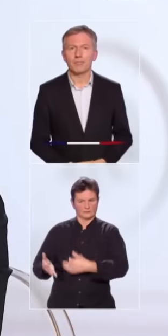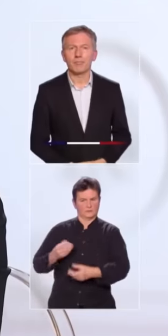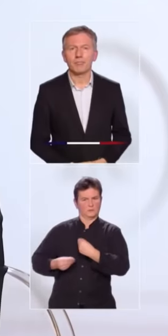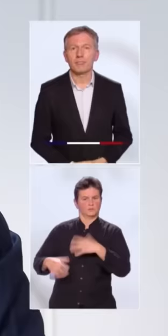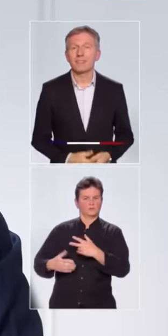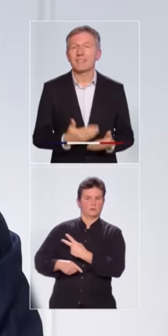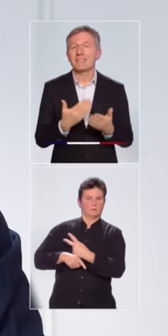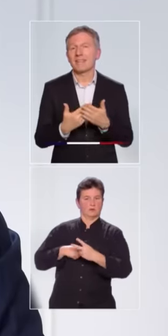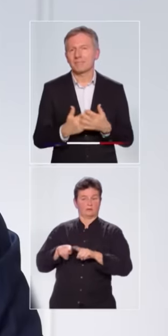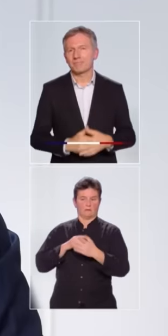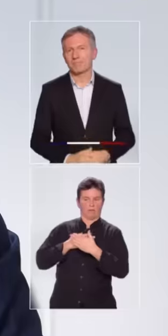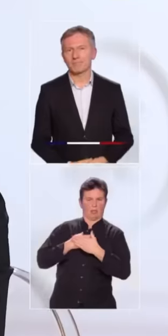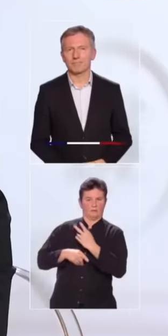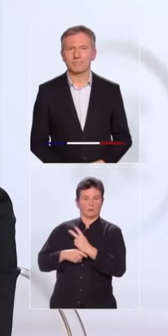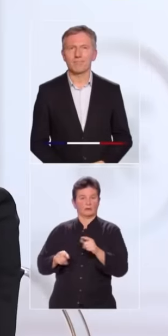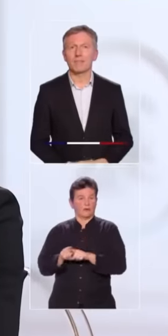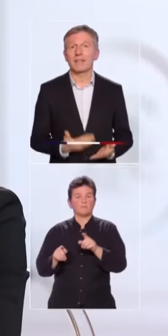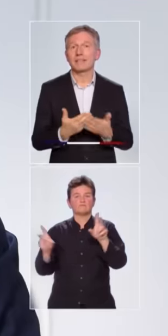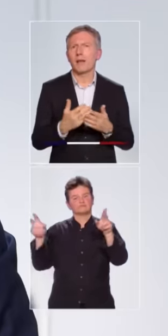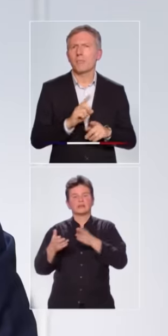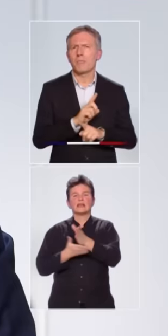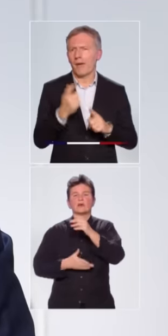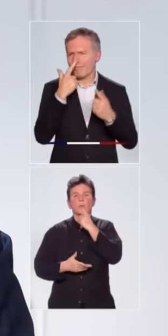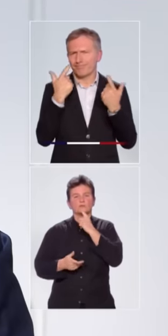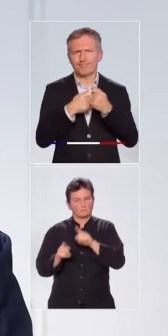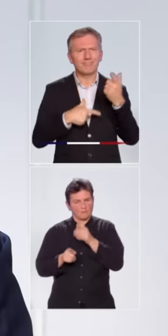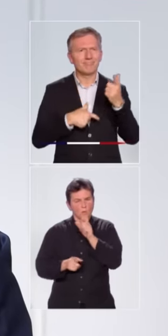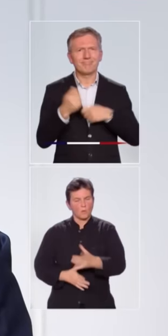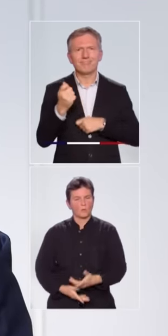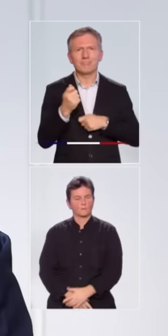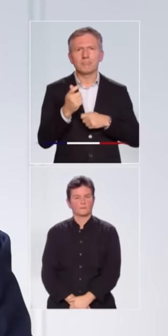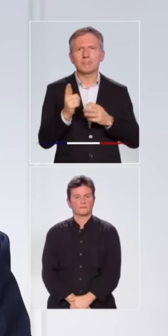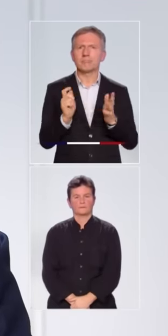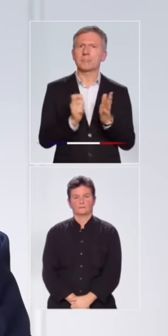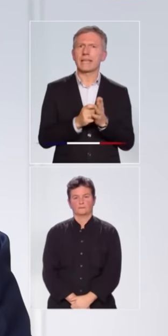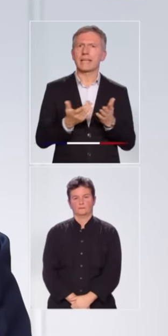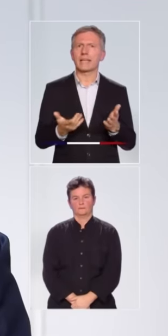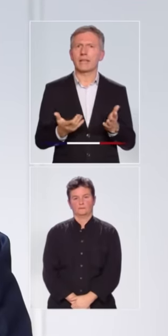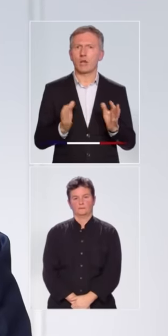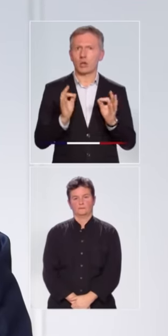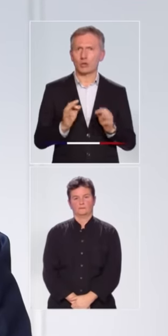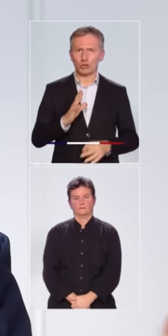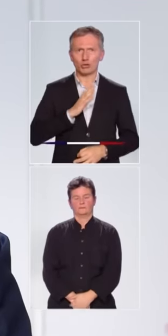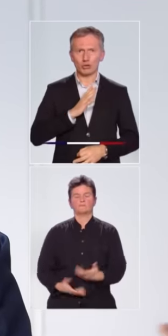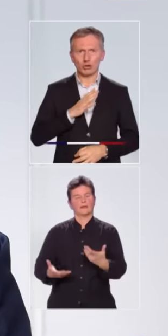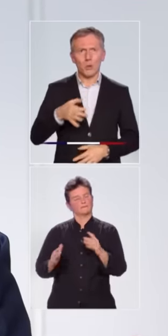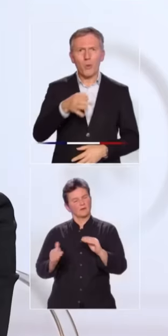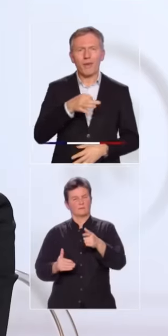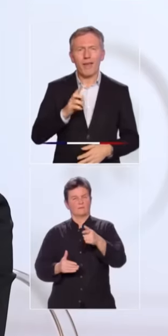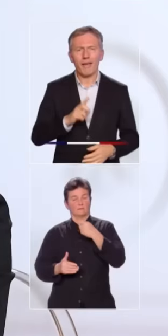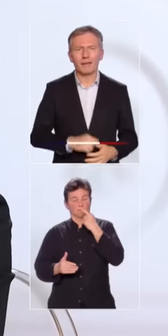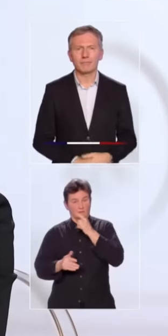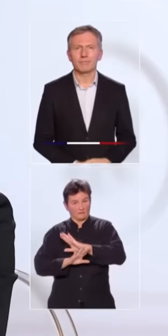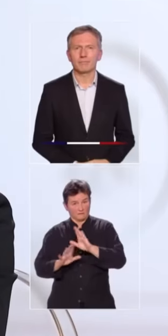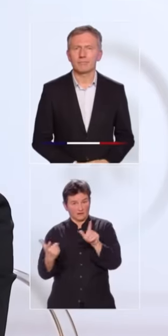pense que ça n'est pas... Et il reprend vos termes sur les lignes rouges. Ce n'est pas approprié quand on a justement l'arme nucléaire. Mais est-ce que vous ne parlez plus à